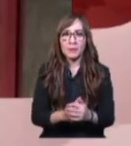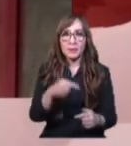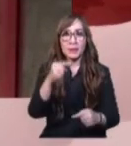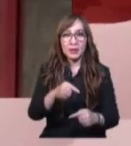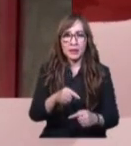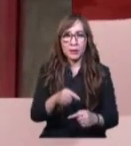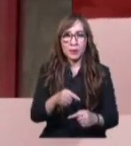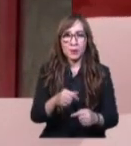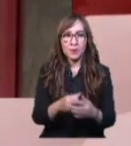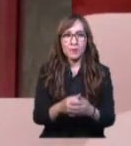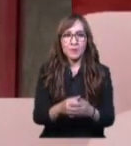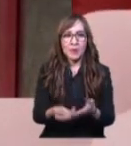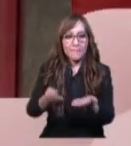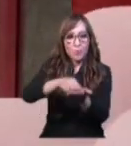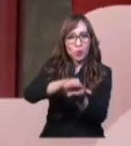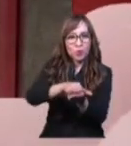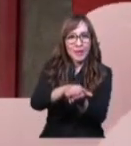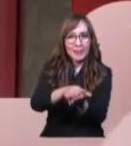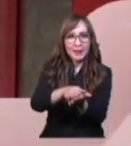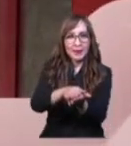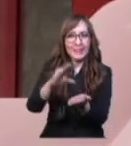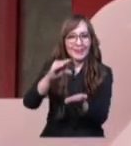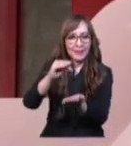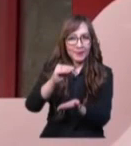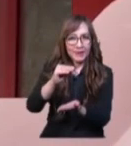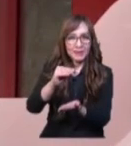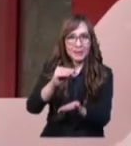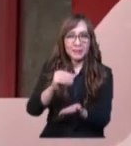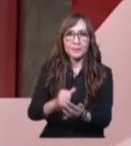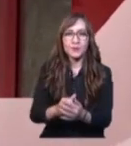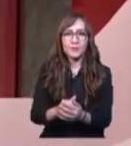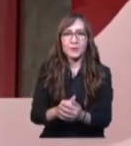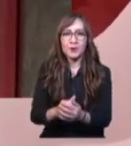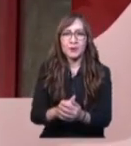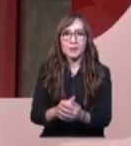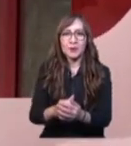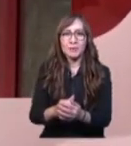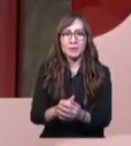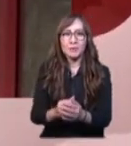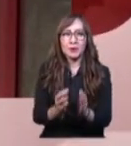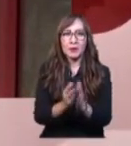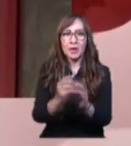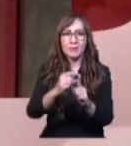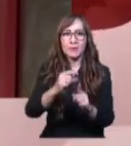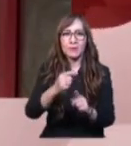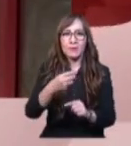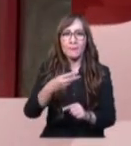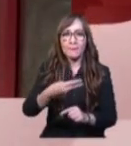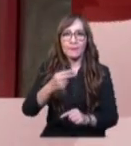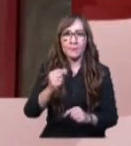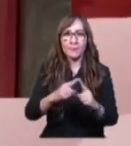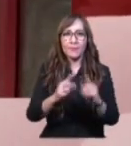adalah sebuah bungkusan tipis yang di dalamnya ada kopi sekali sembuh. Ya. Dan ada perangko dari Mas Andadu, mohon maaf